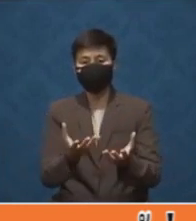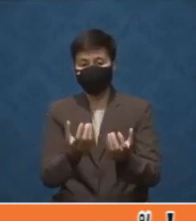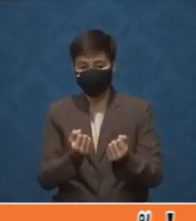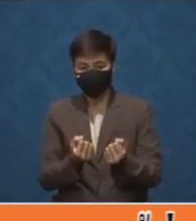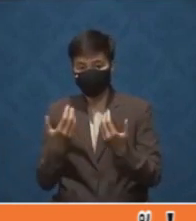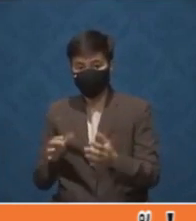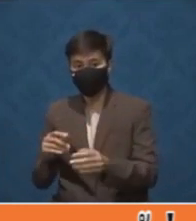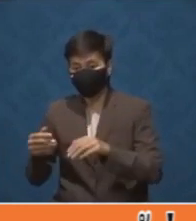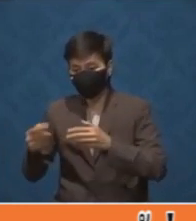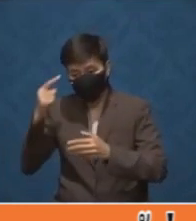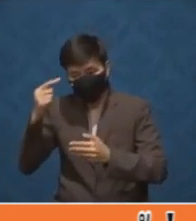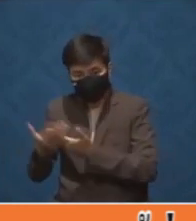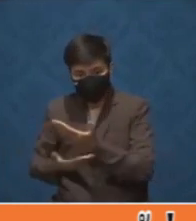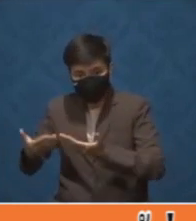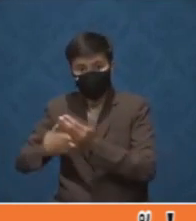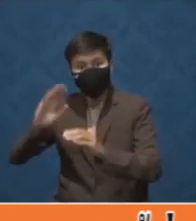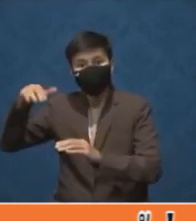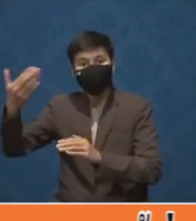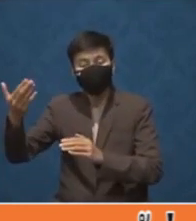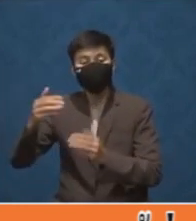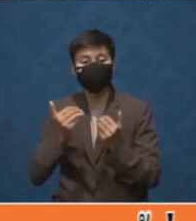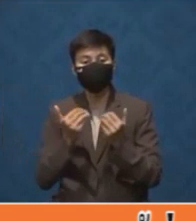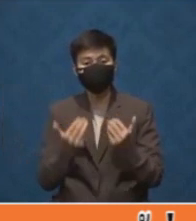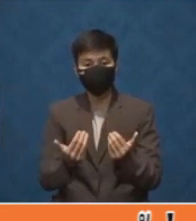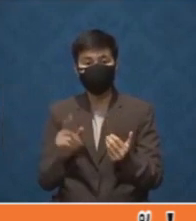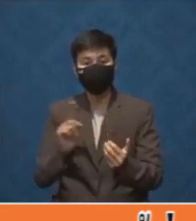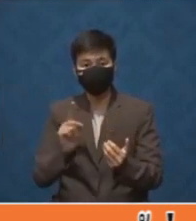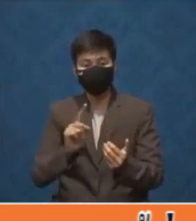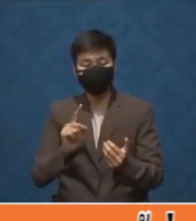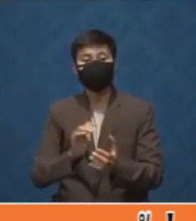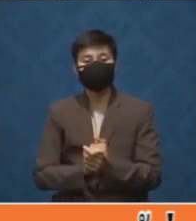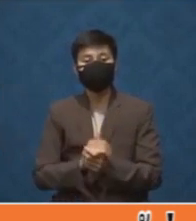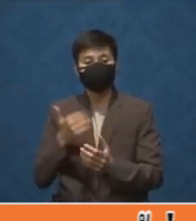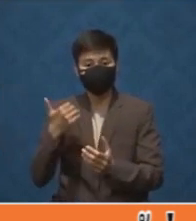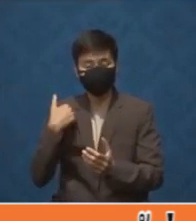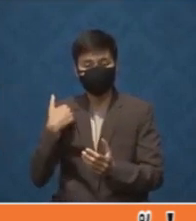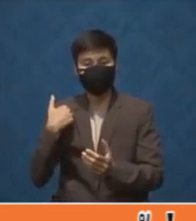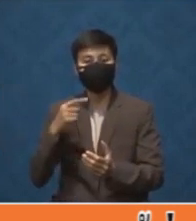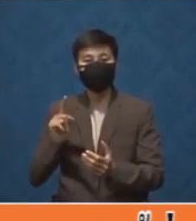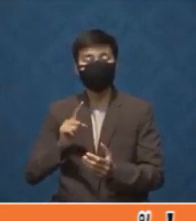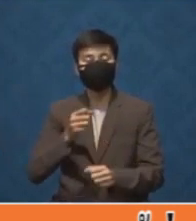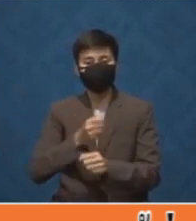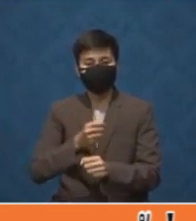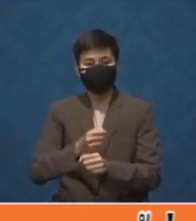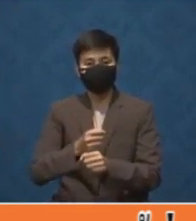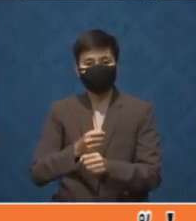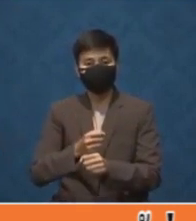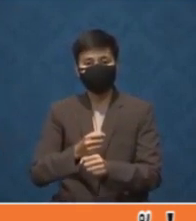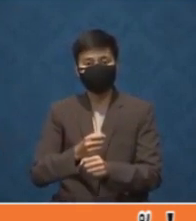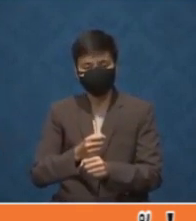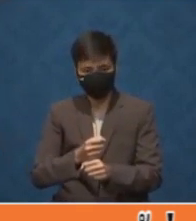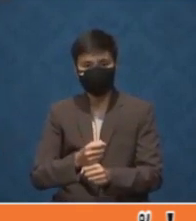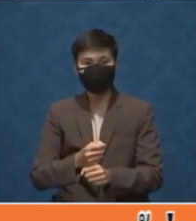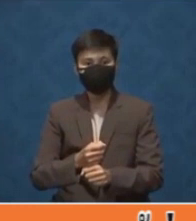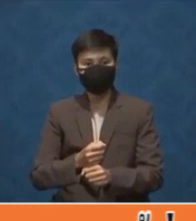ามที่ท่านประธานเพิ่งชี้แจงแล้วก็วันนี้นะครับก็ได้เลิกนำกลับเข้ามาสภาอีกครั้งหลังจากถูกอุ้มเป็นเว